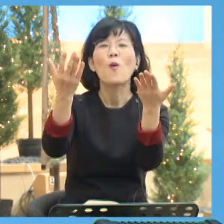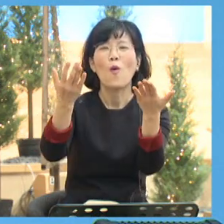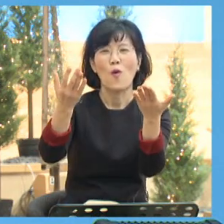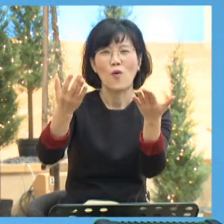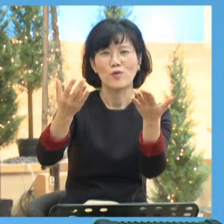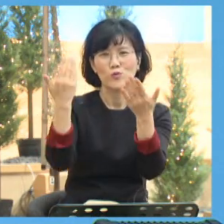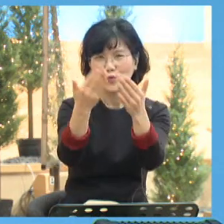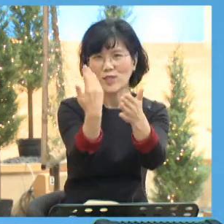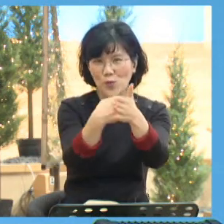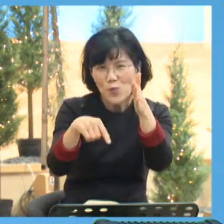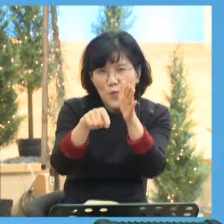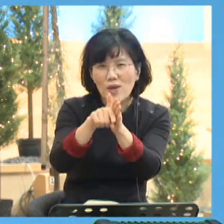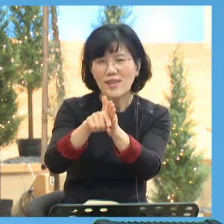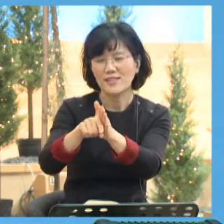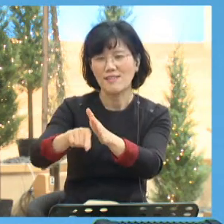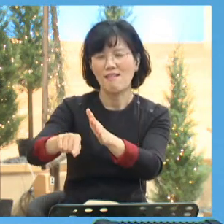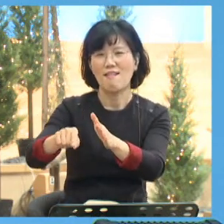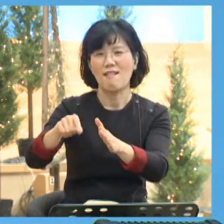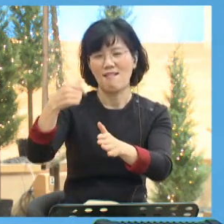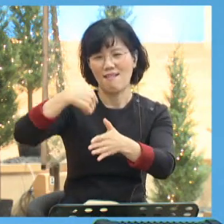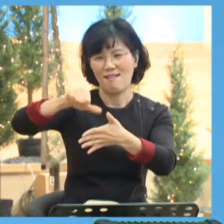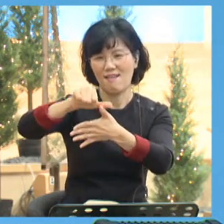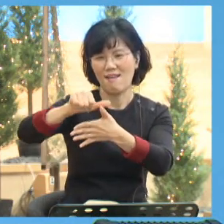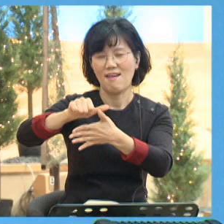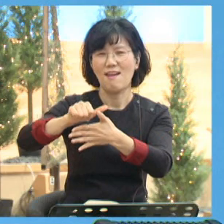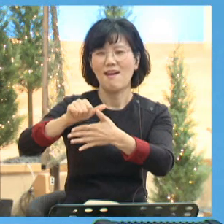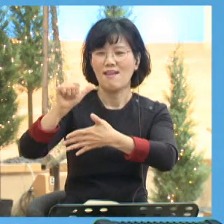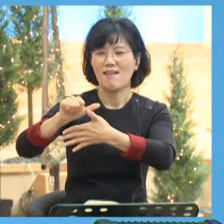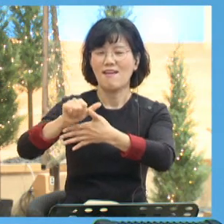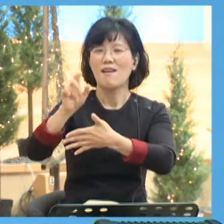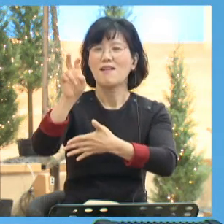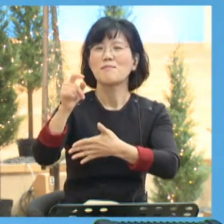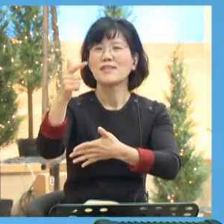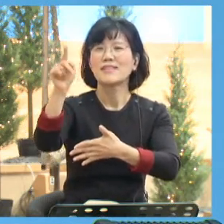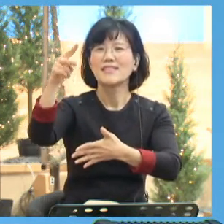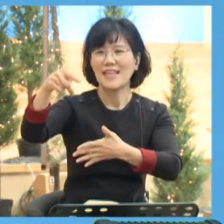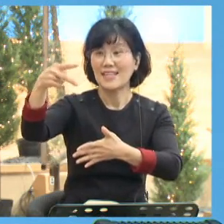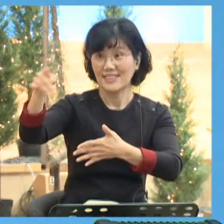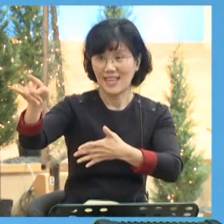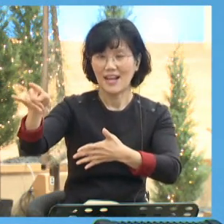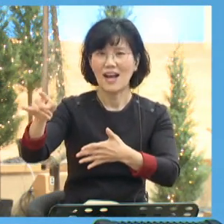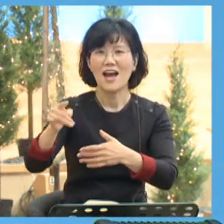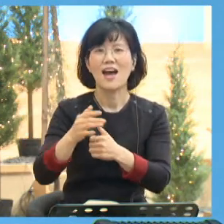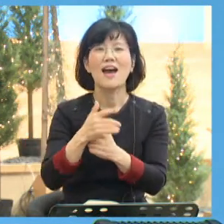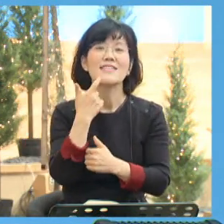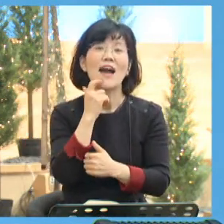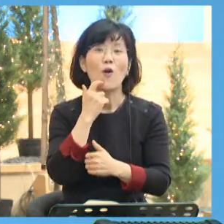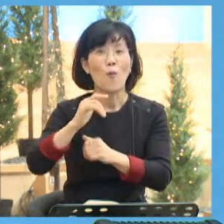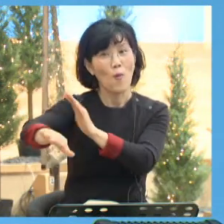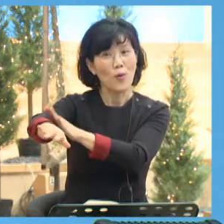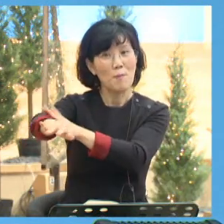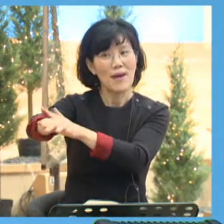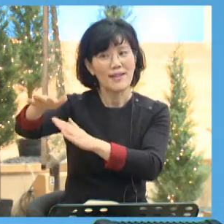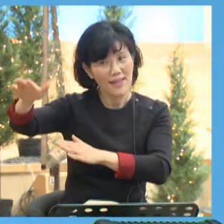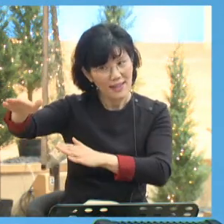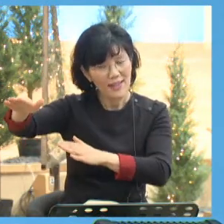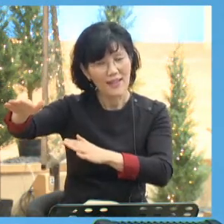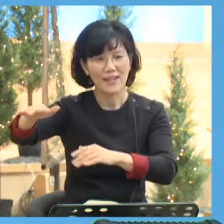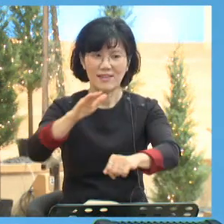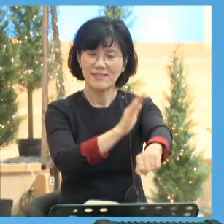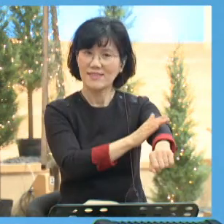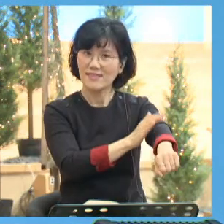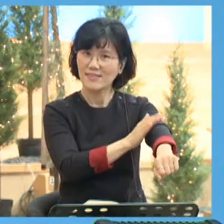제장 자였던 문화 3가 이렇게 자리잡도록 해서 이렇게 밀고 들어가고 또 왼손에는 동생이 어떤